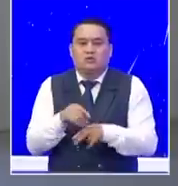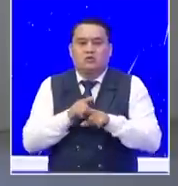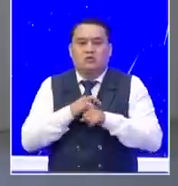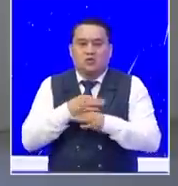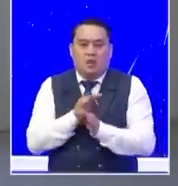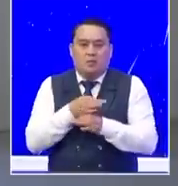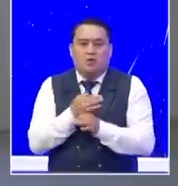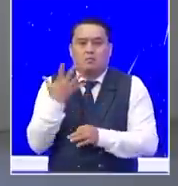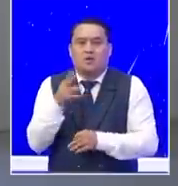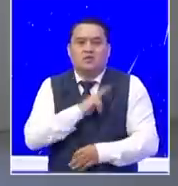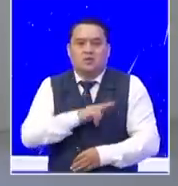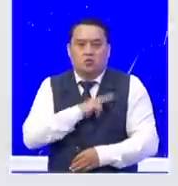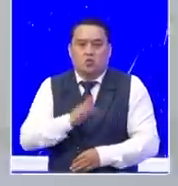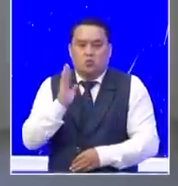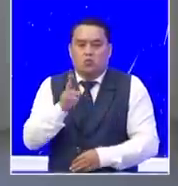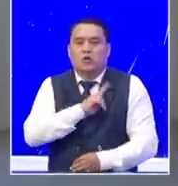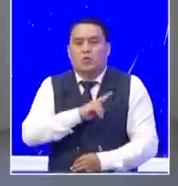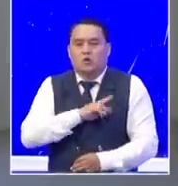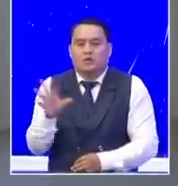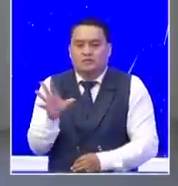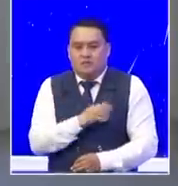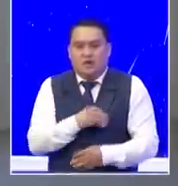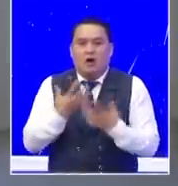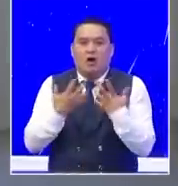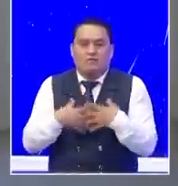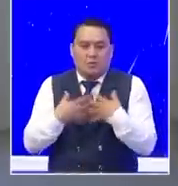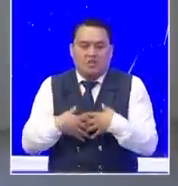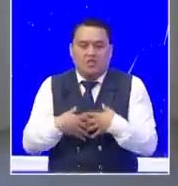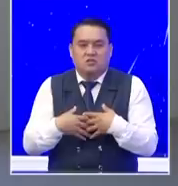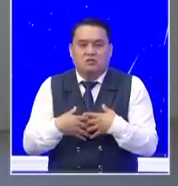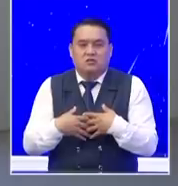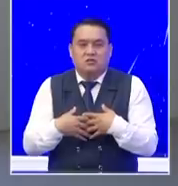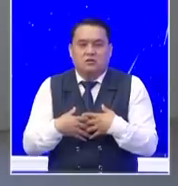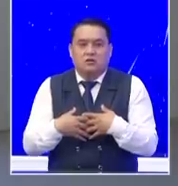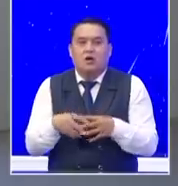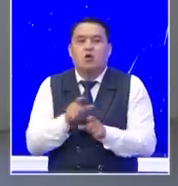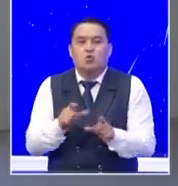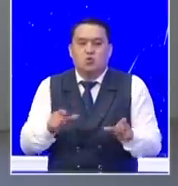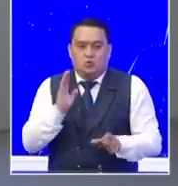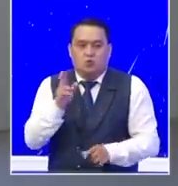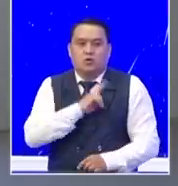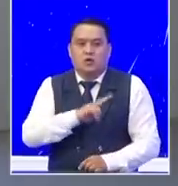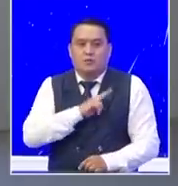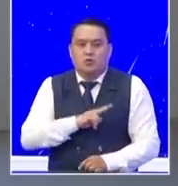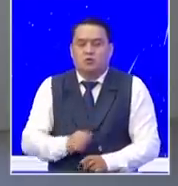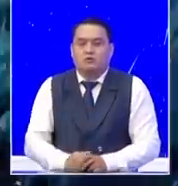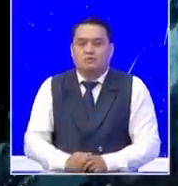будет 5 сотрудников пока работать. Вся лаборатория автоматизирована. Вот, люди будут работать на